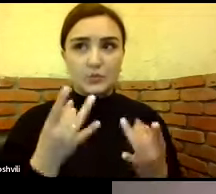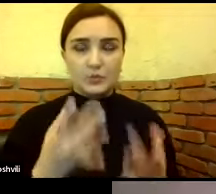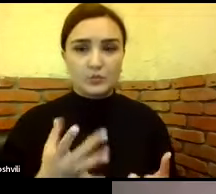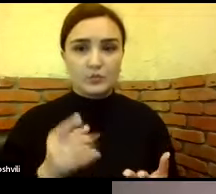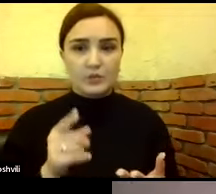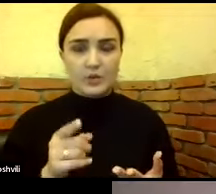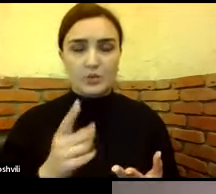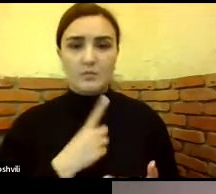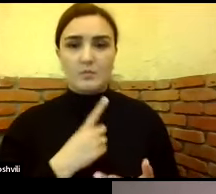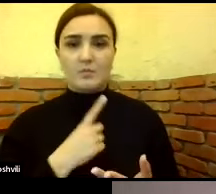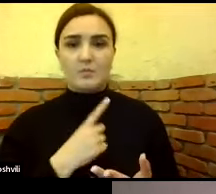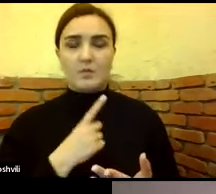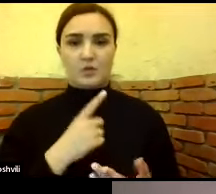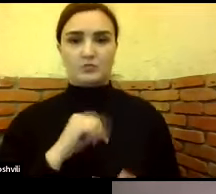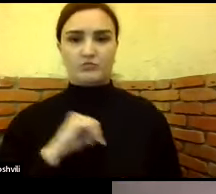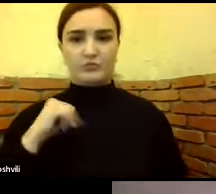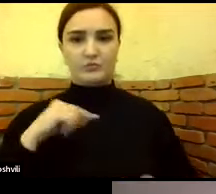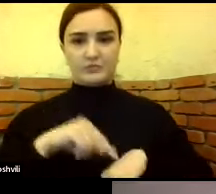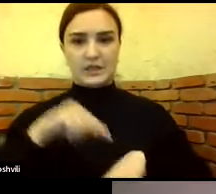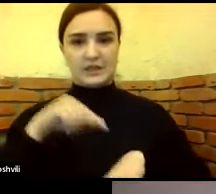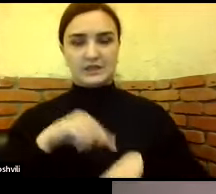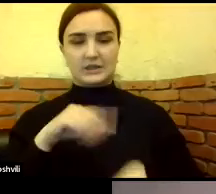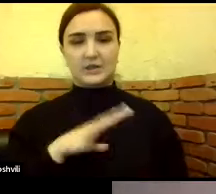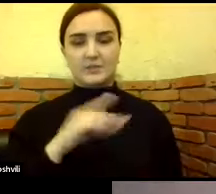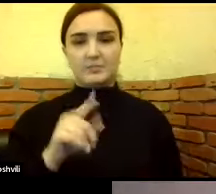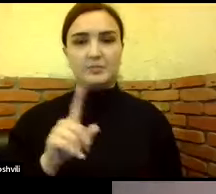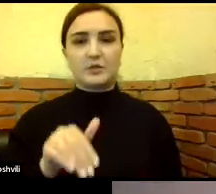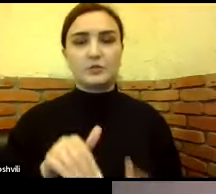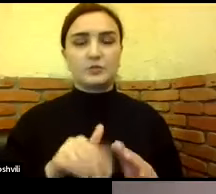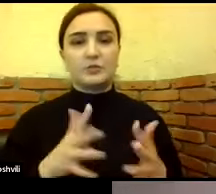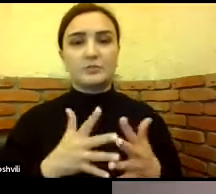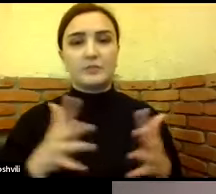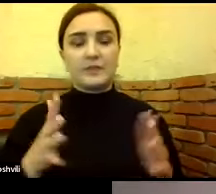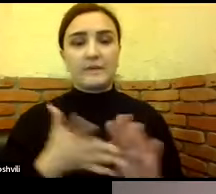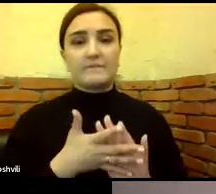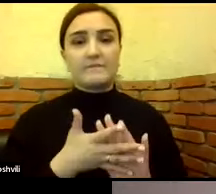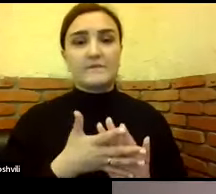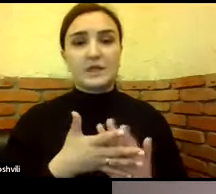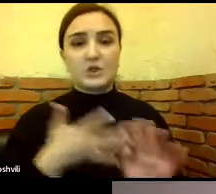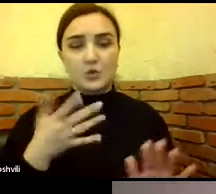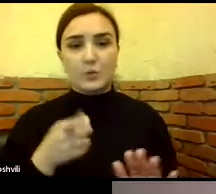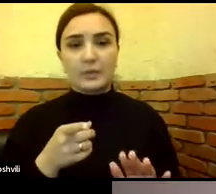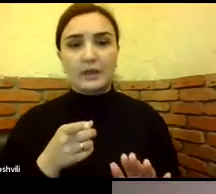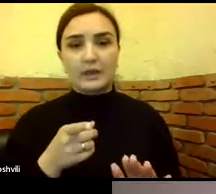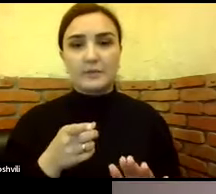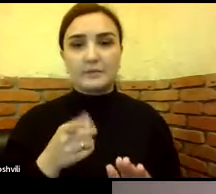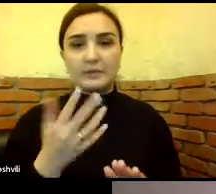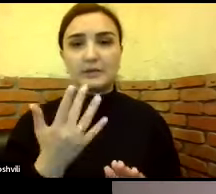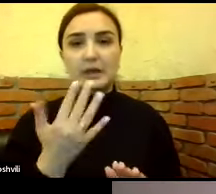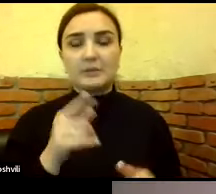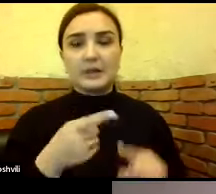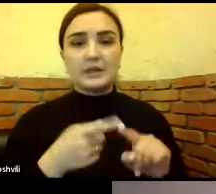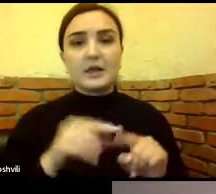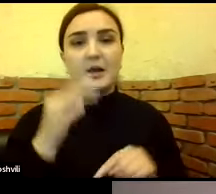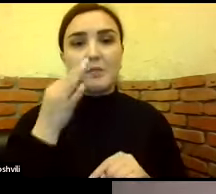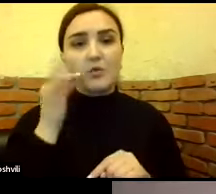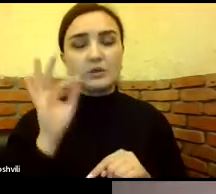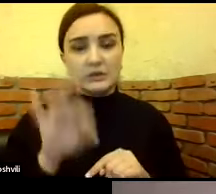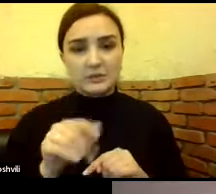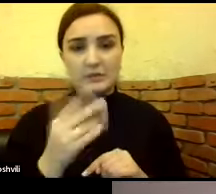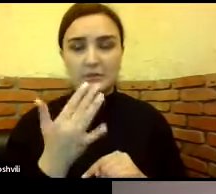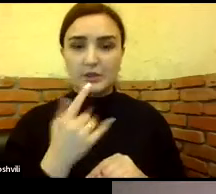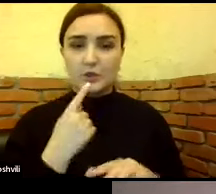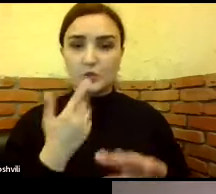მარტოსულობის განცდის შემქმნელი იყო. მაგრამ რაც უფრო მეტად ვაცნობიერები, მას რამდენად მართლად სპეციფიკური გამოცდილება არის და რამდენად რთულია,